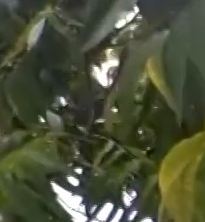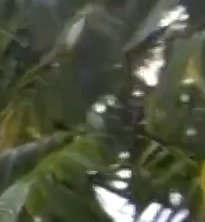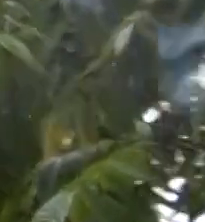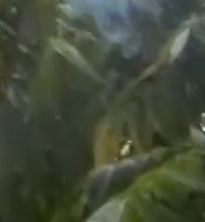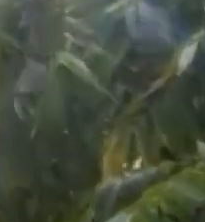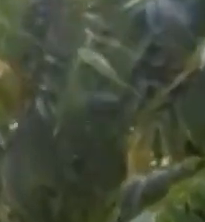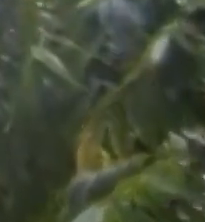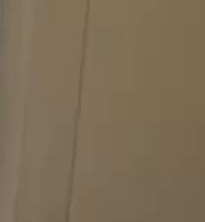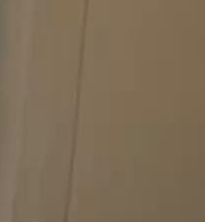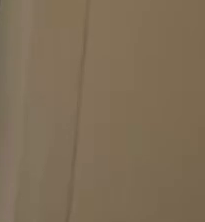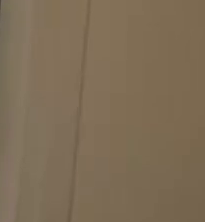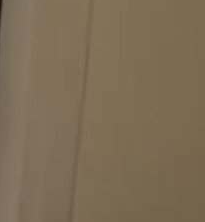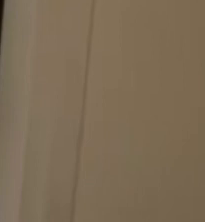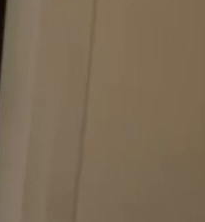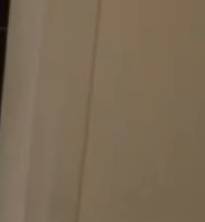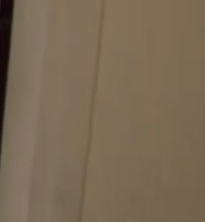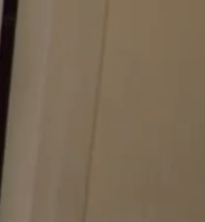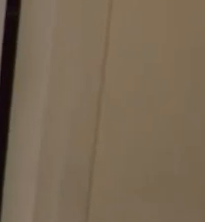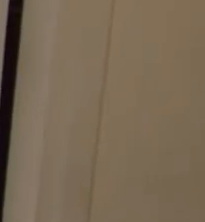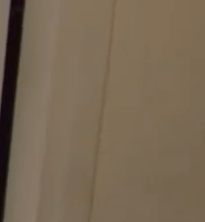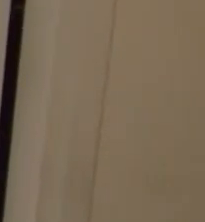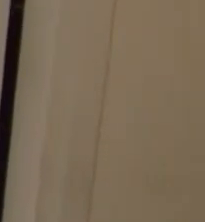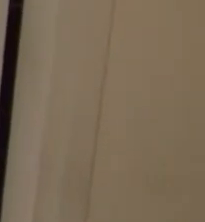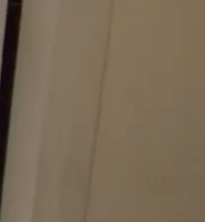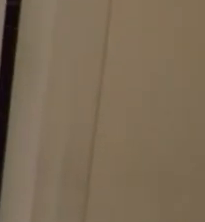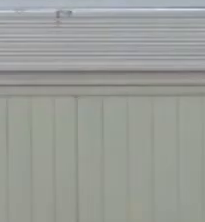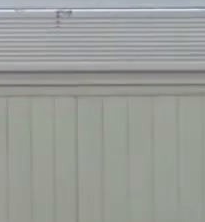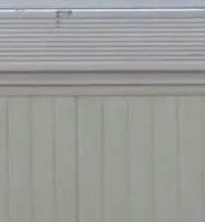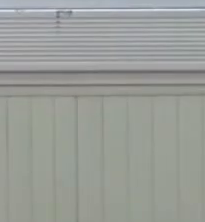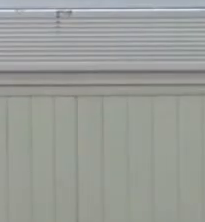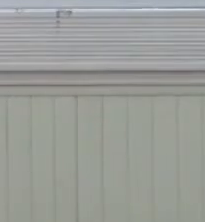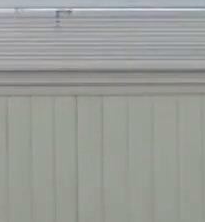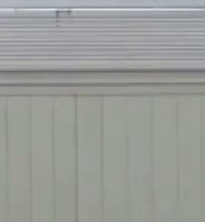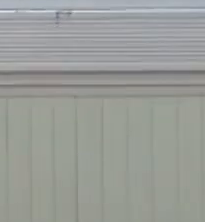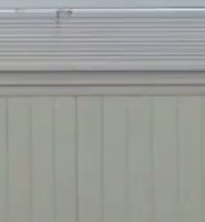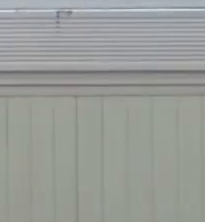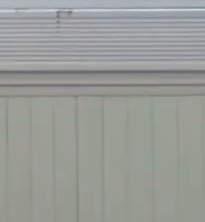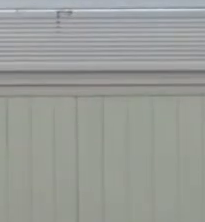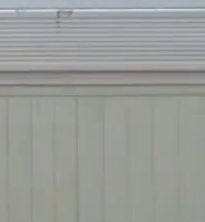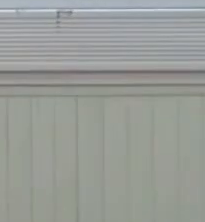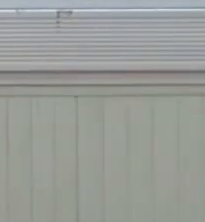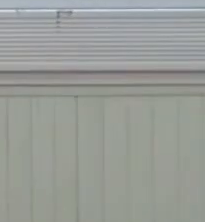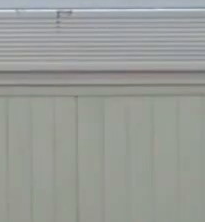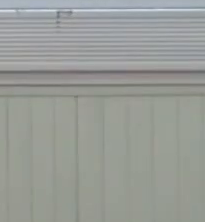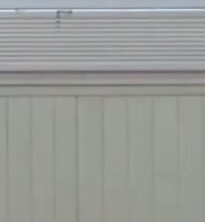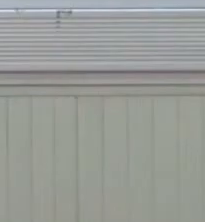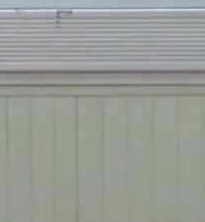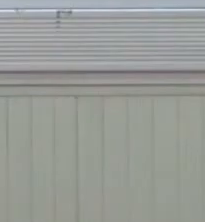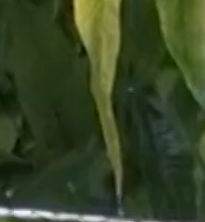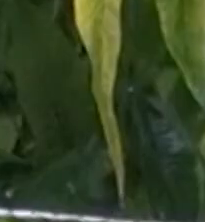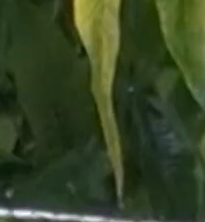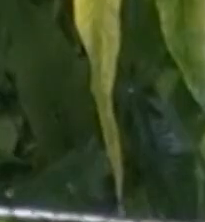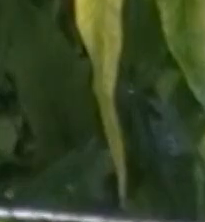מאסר ראשון הייתי בן 23, מאסר אחרון הייתי בן 51. בין מאסר ראשון למאסר האחרון, יש לי 8 כניסות